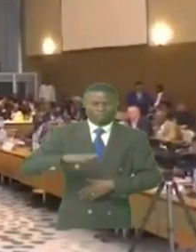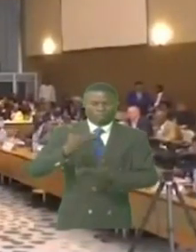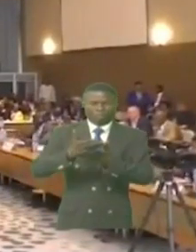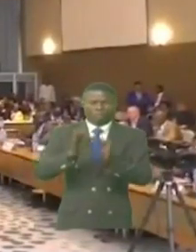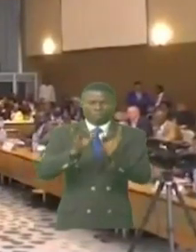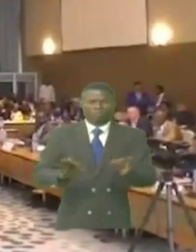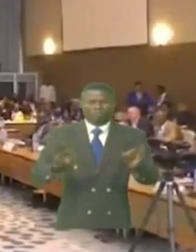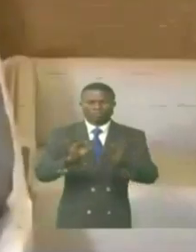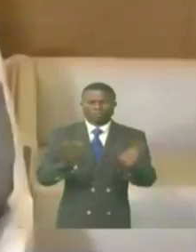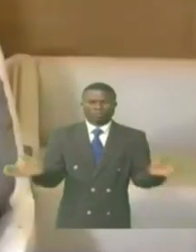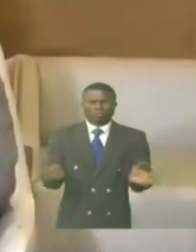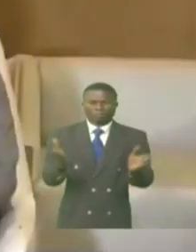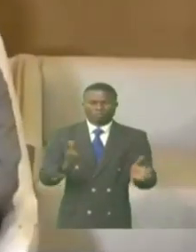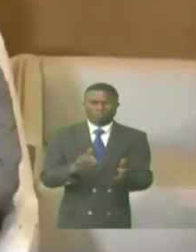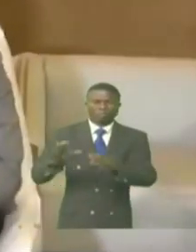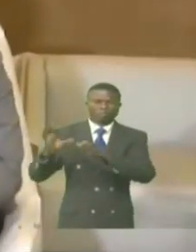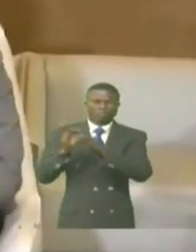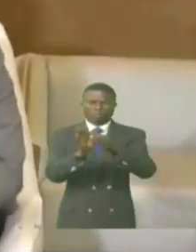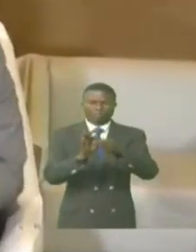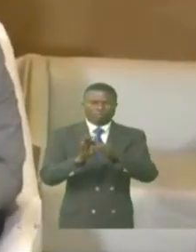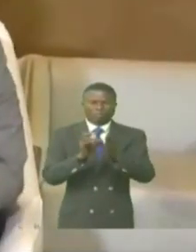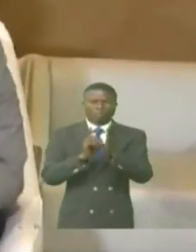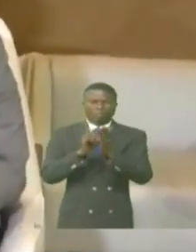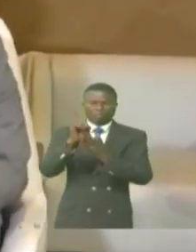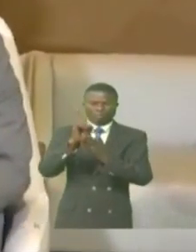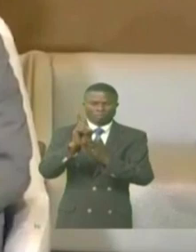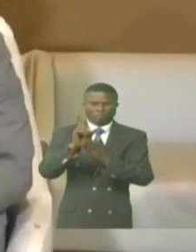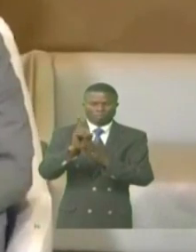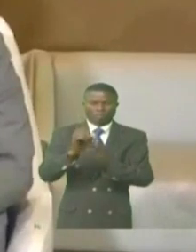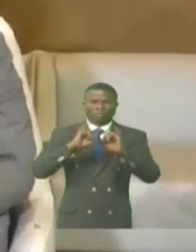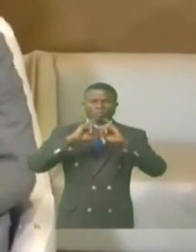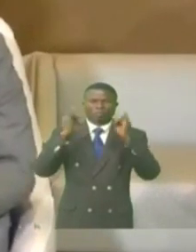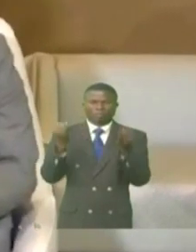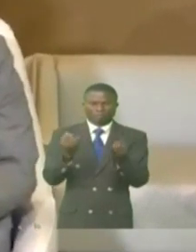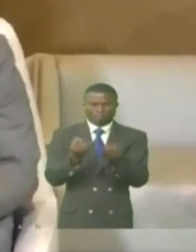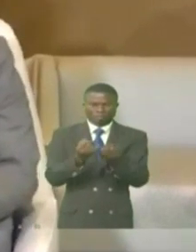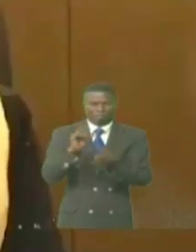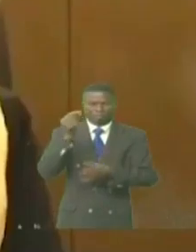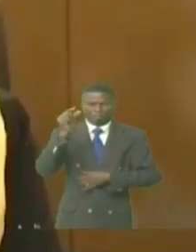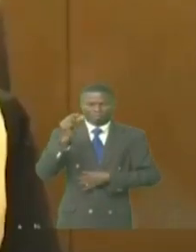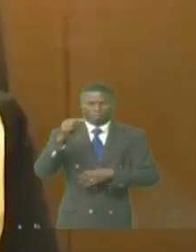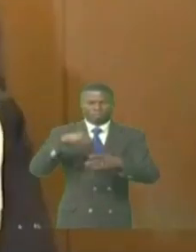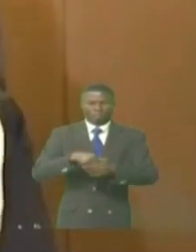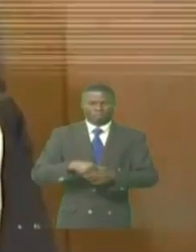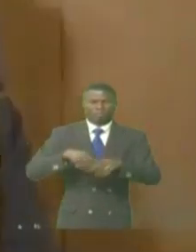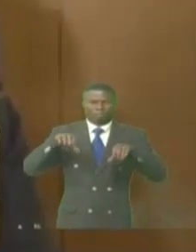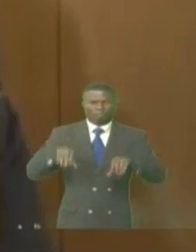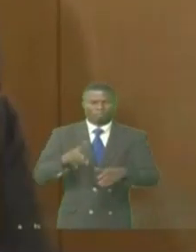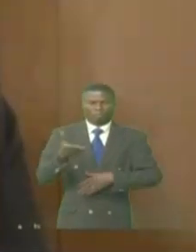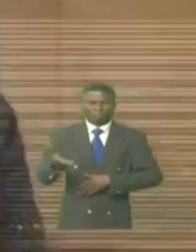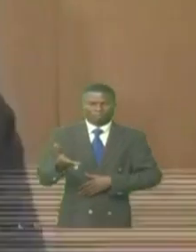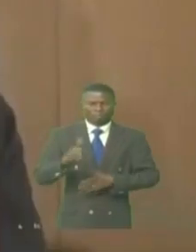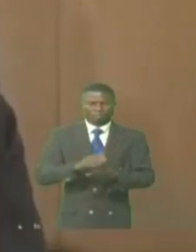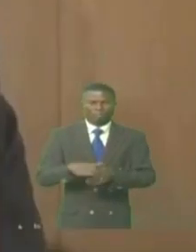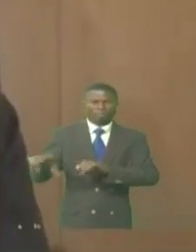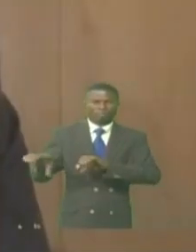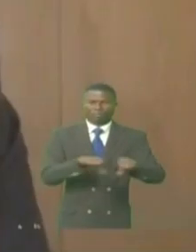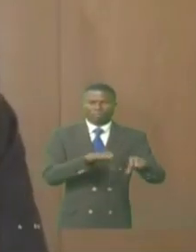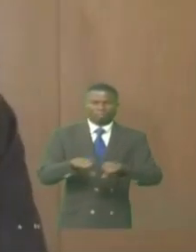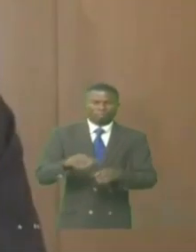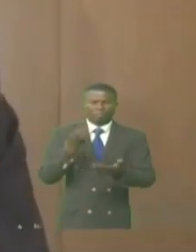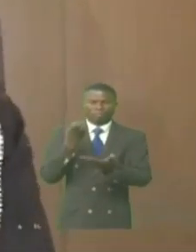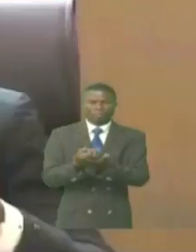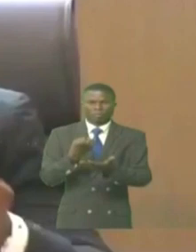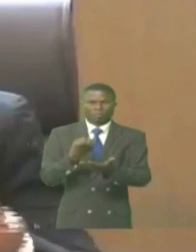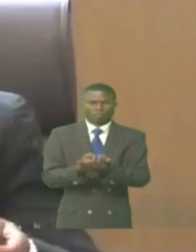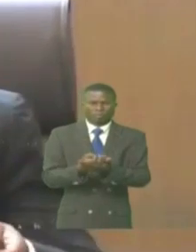dans le renforcement de la coopération et développer ainsi l'industrie aurifère dans la région des Grands Lacs. Une activité économique